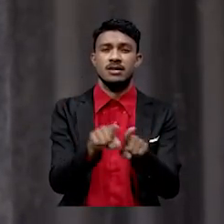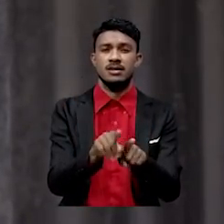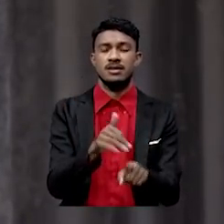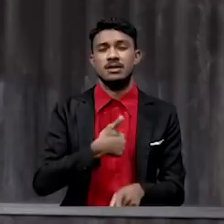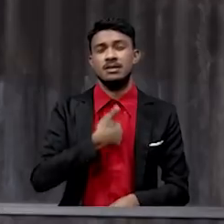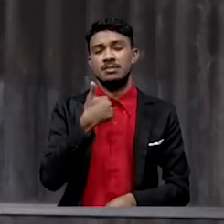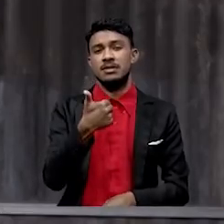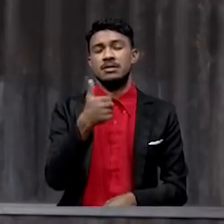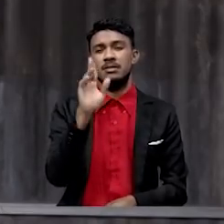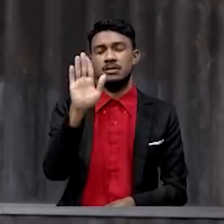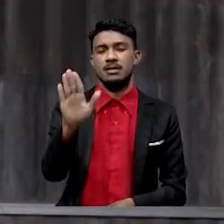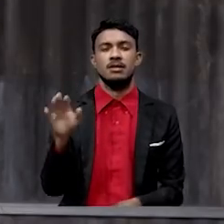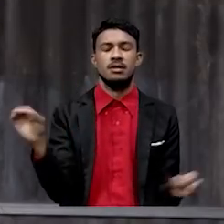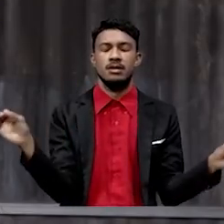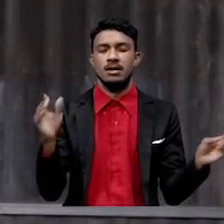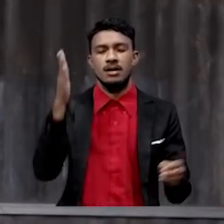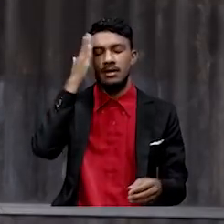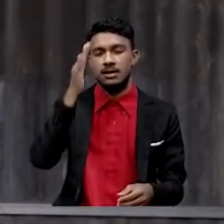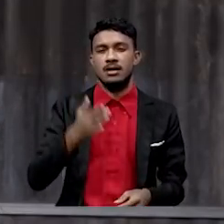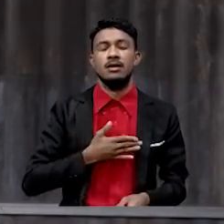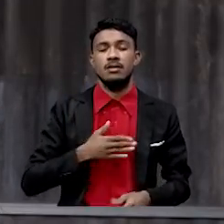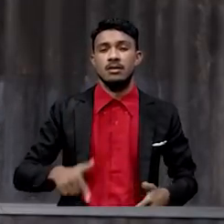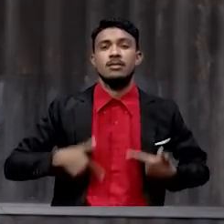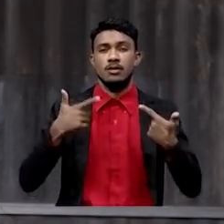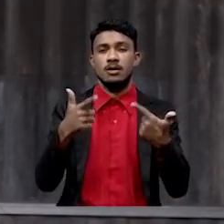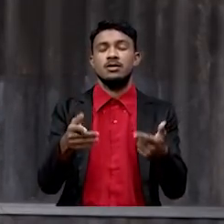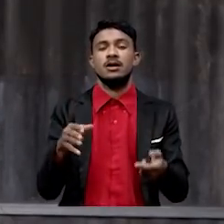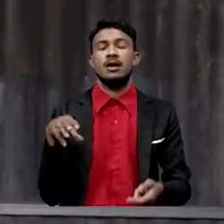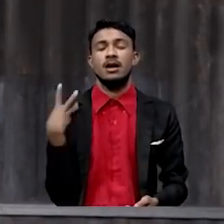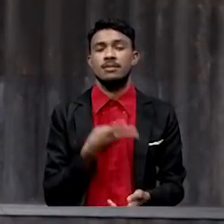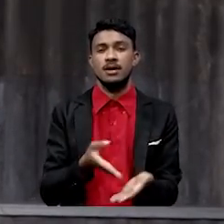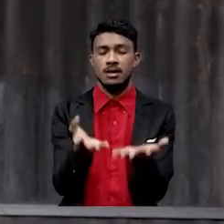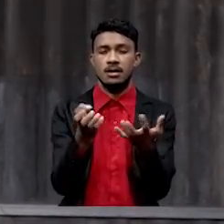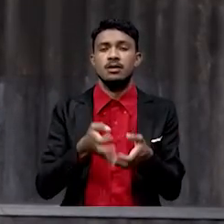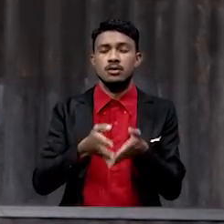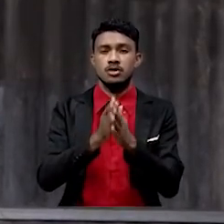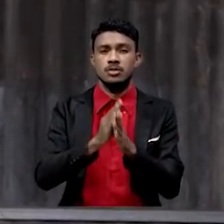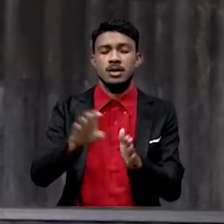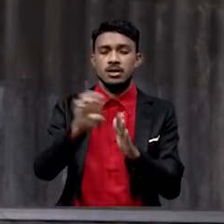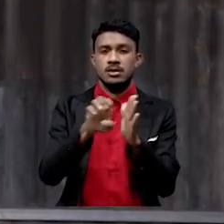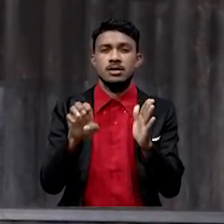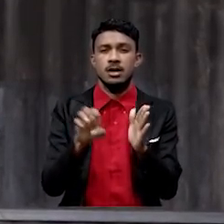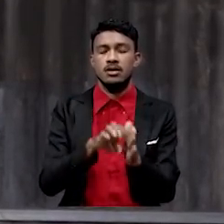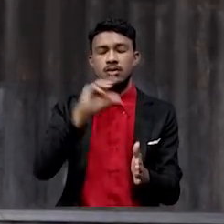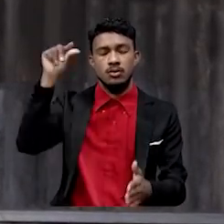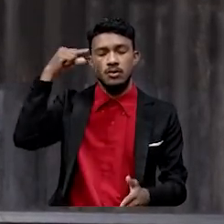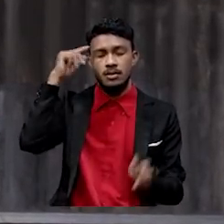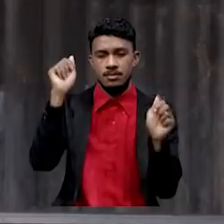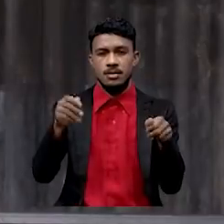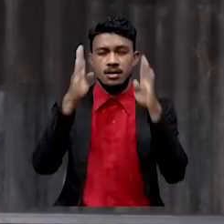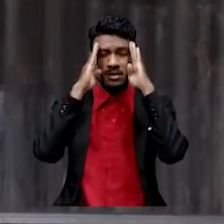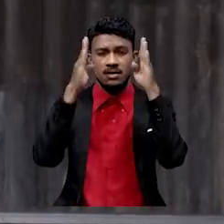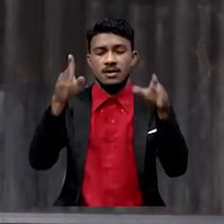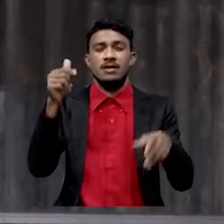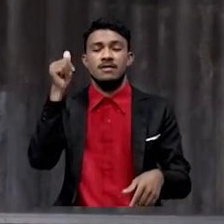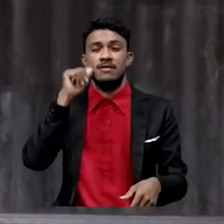muris. Ya, ni ini ni mak ami akan aku siapa istar aku firu sirah karik pada tahu mata pak ami. Fiat terbalik door sir ni beli